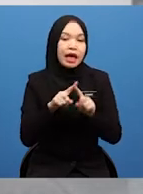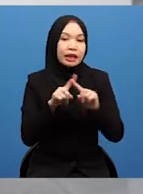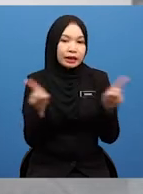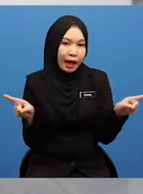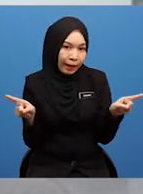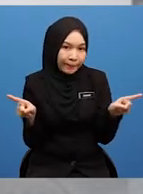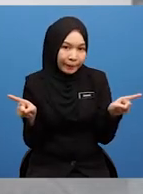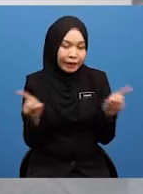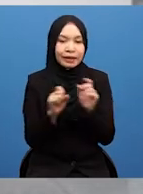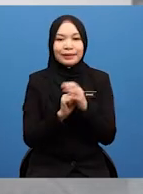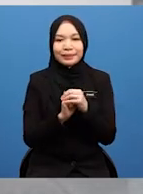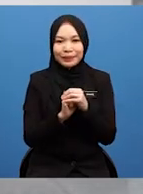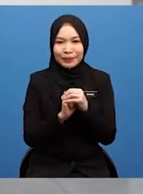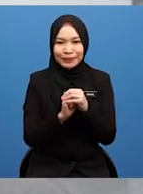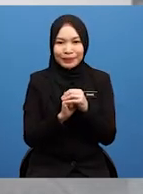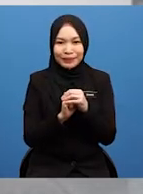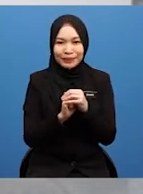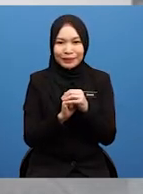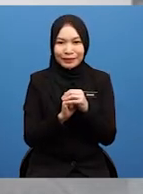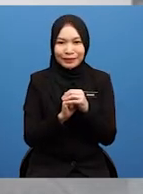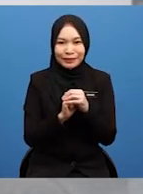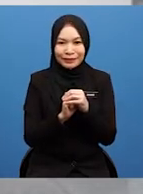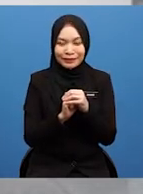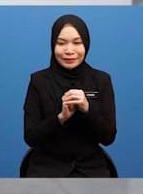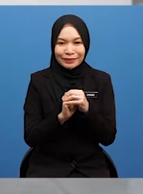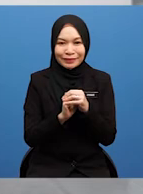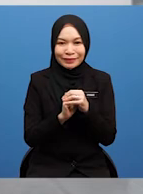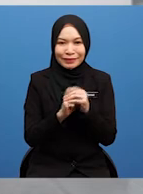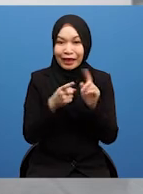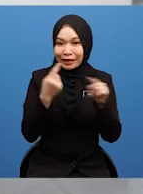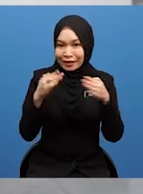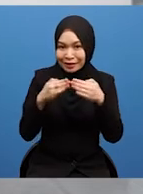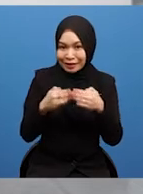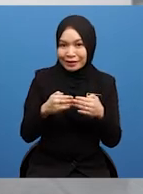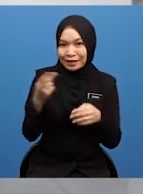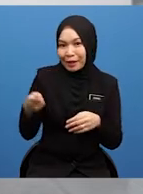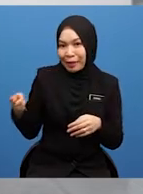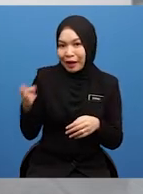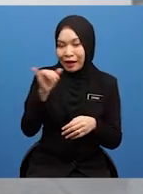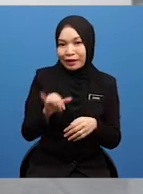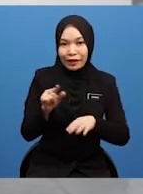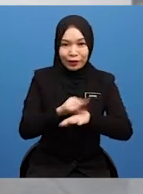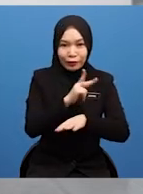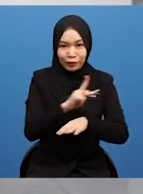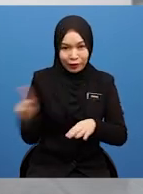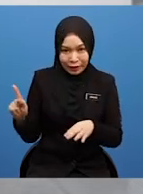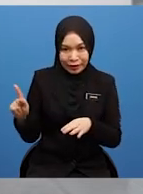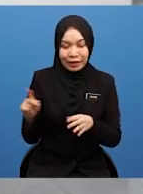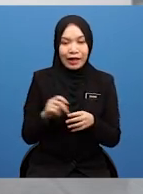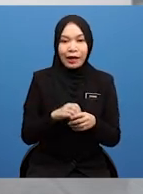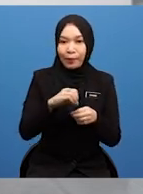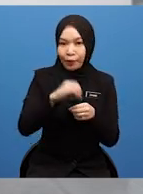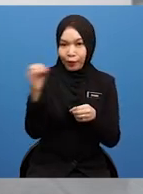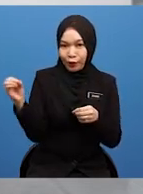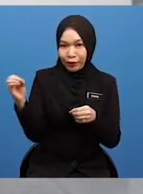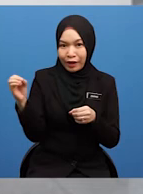nyari tetap hidup dari segi bahan yang digunakan bagi menghasilkan produk-produk hasil PK ini